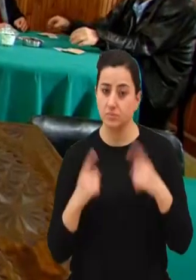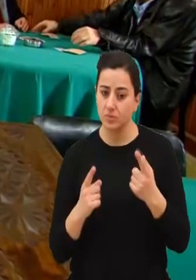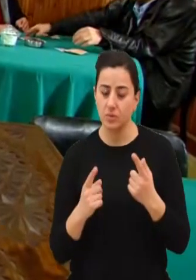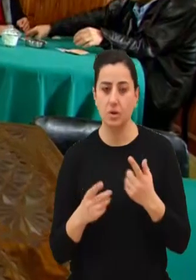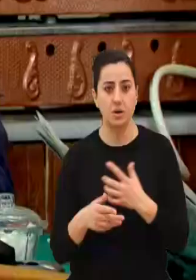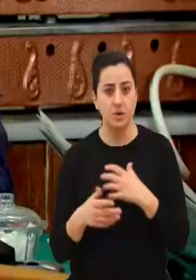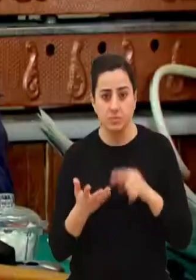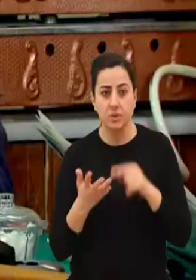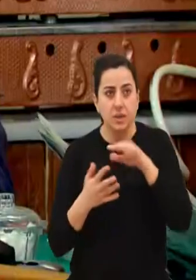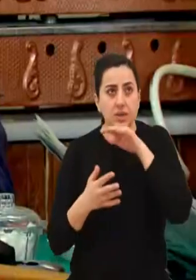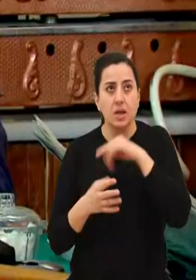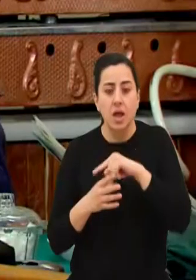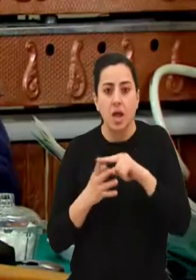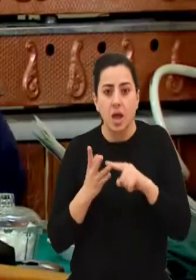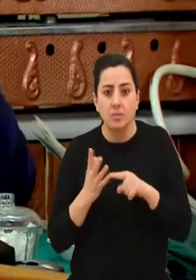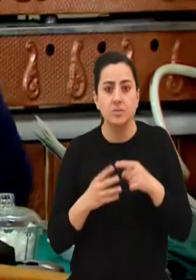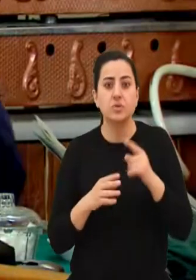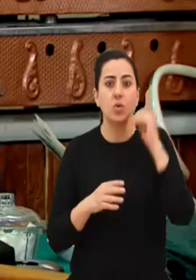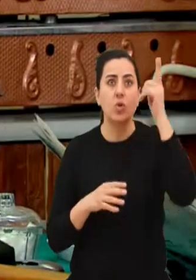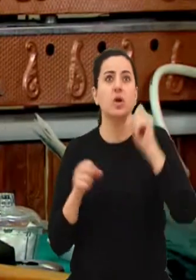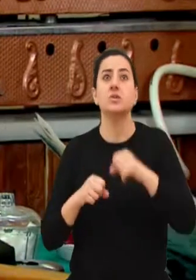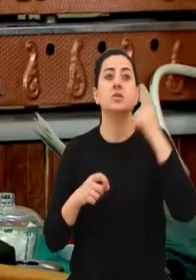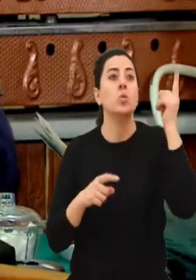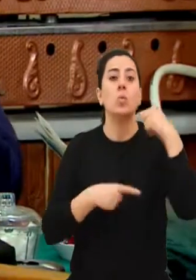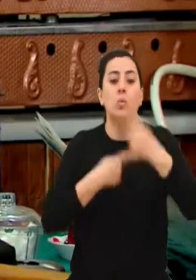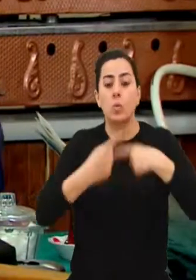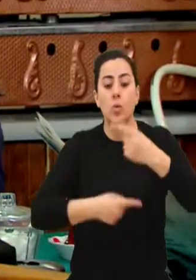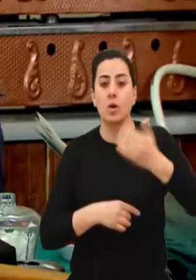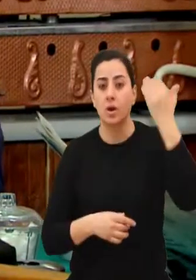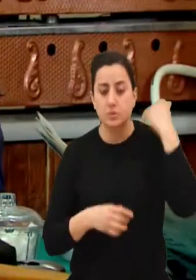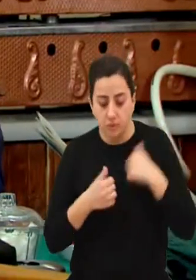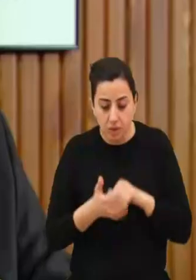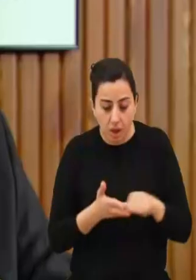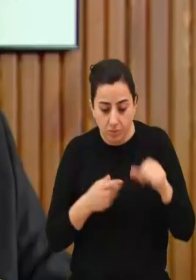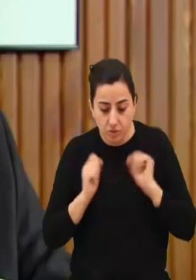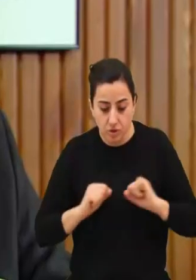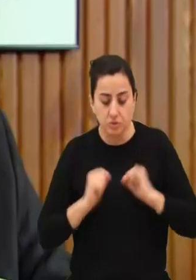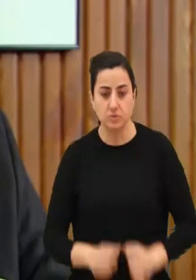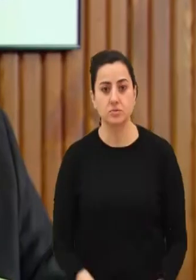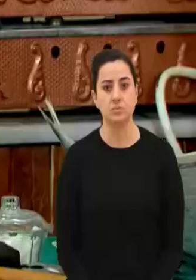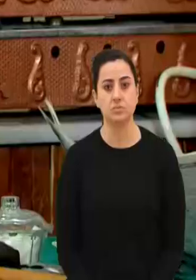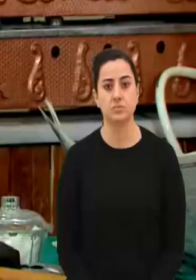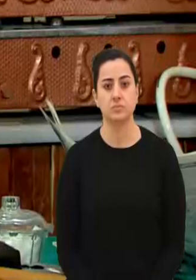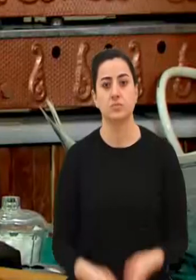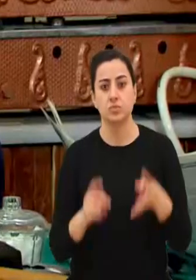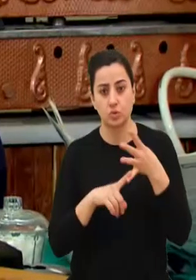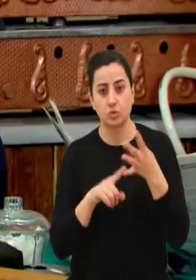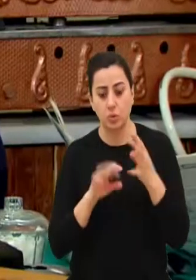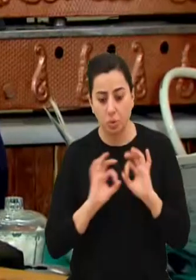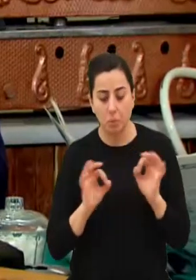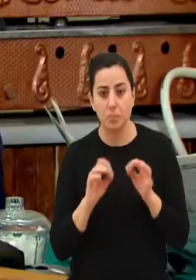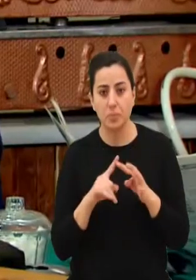atların anasını, babasını, dedesini, ninesini... hatta ta orta çağlardaki atalarına kadar çalıştım ya. Bak zaten dördüncü ayağa kadar